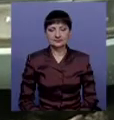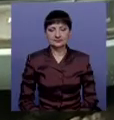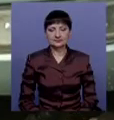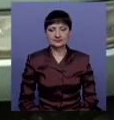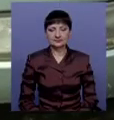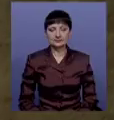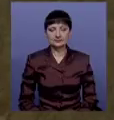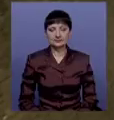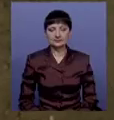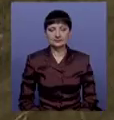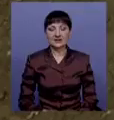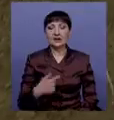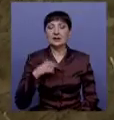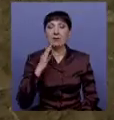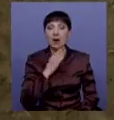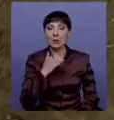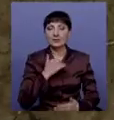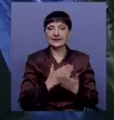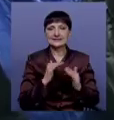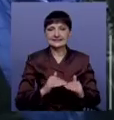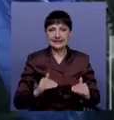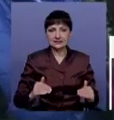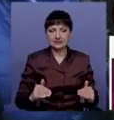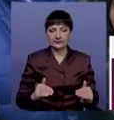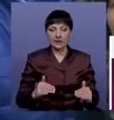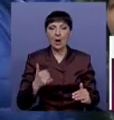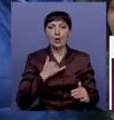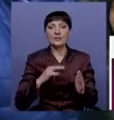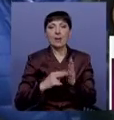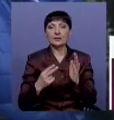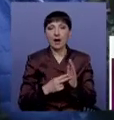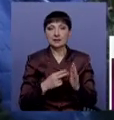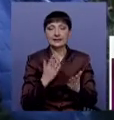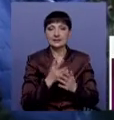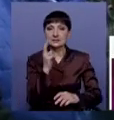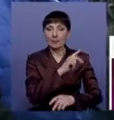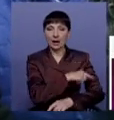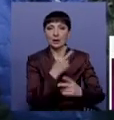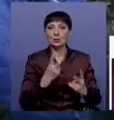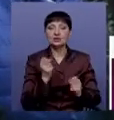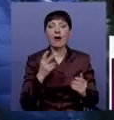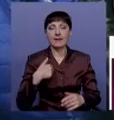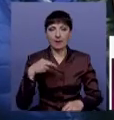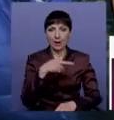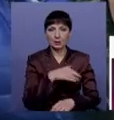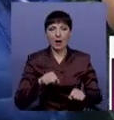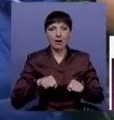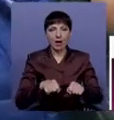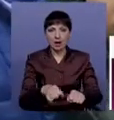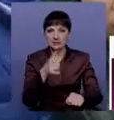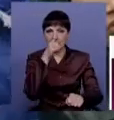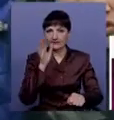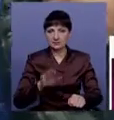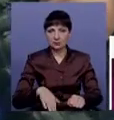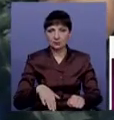я мамочка у меня есть маленькие дети не давит планово осмотров поликлиники как я пойду не коляска не приедет у